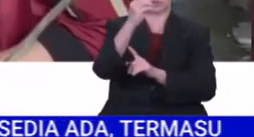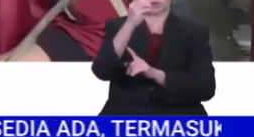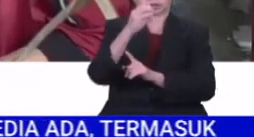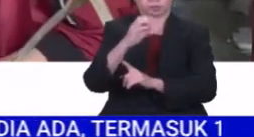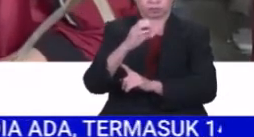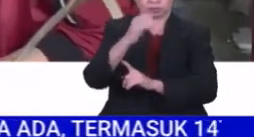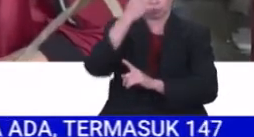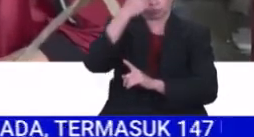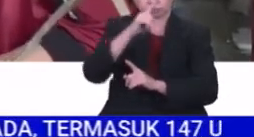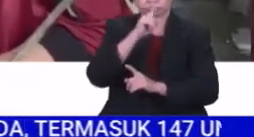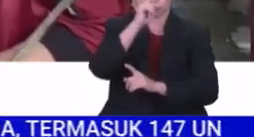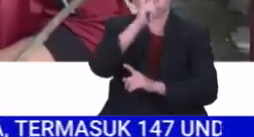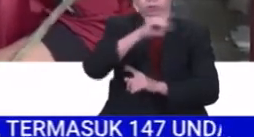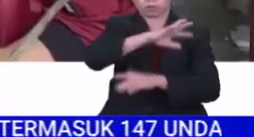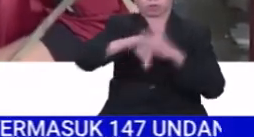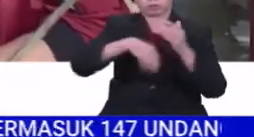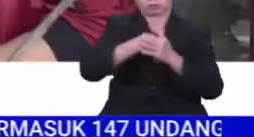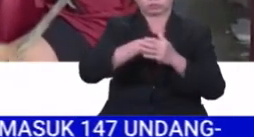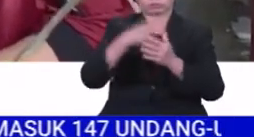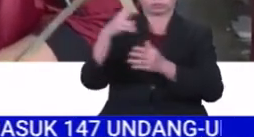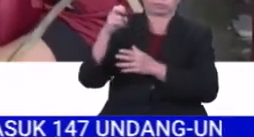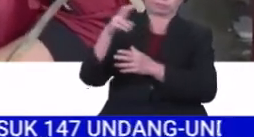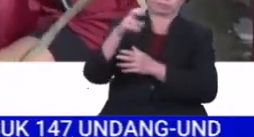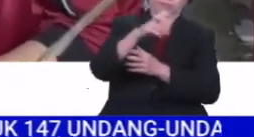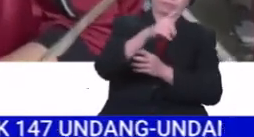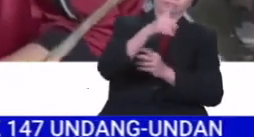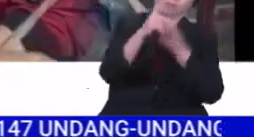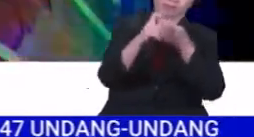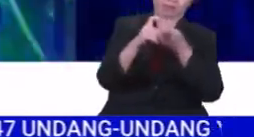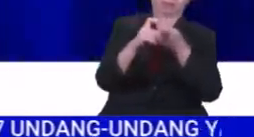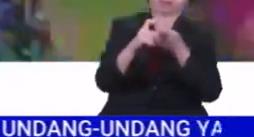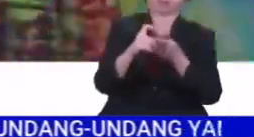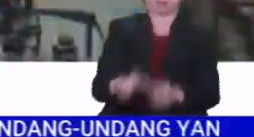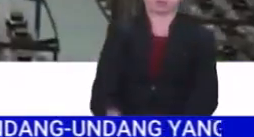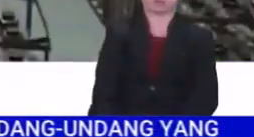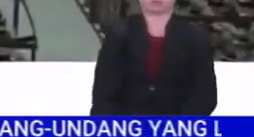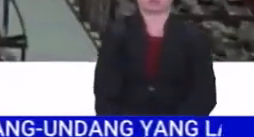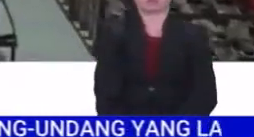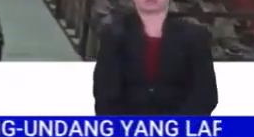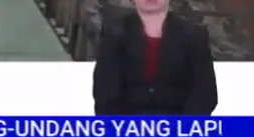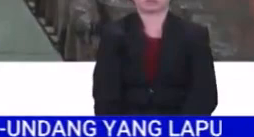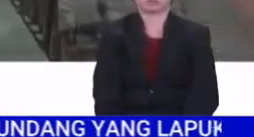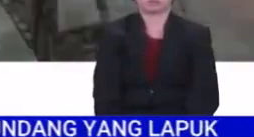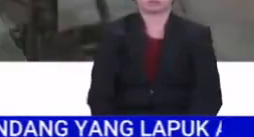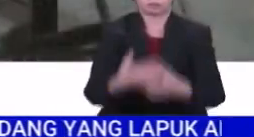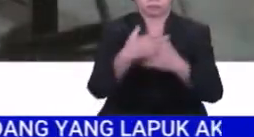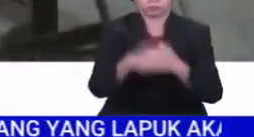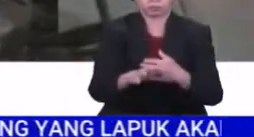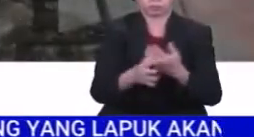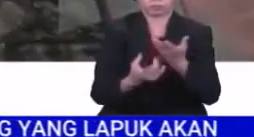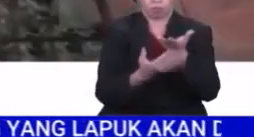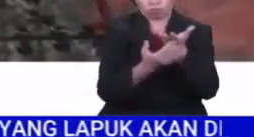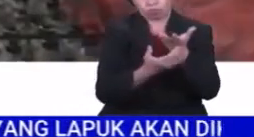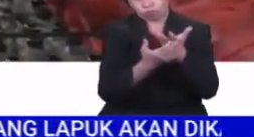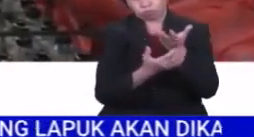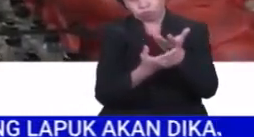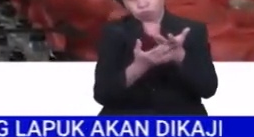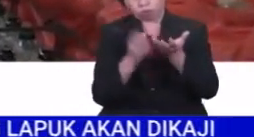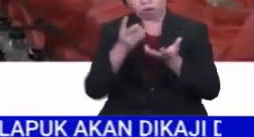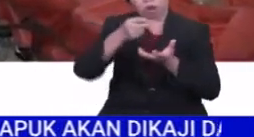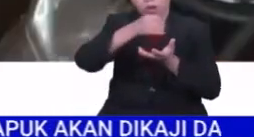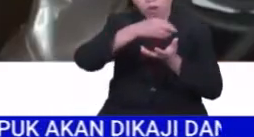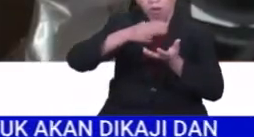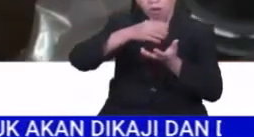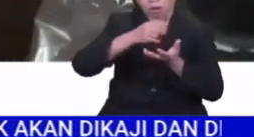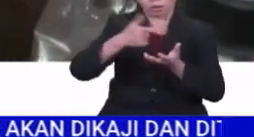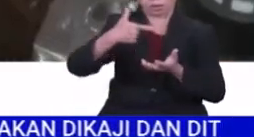Celcius bagi memastikan semua bacteria hai hai Hai selepas diwakafkan bongkah cendawan